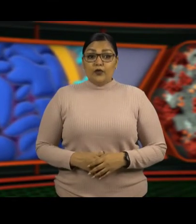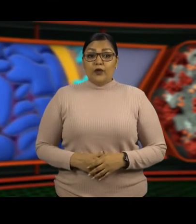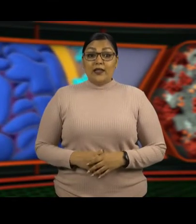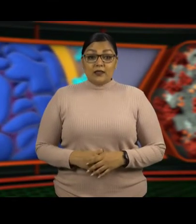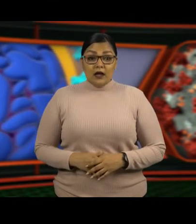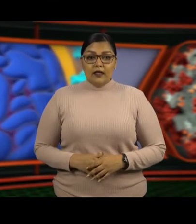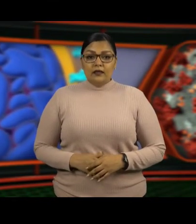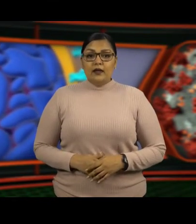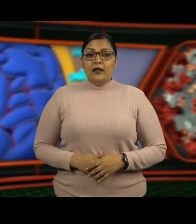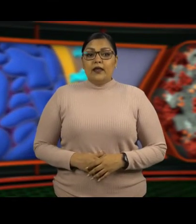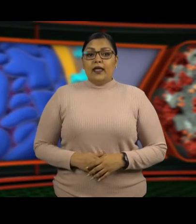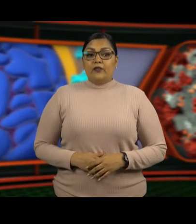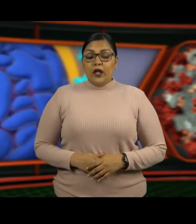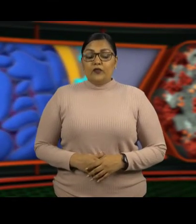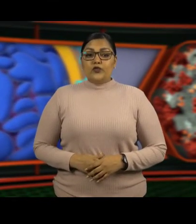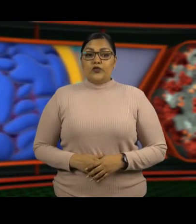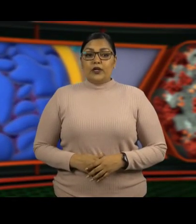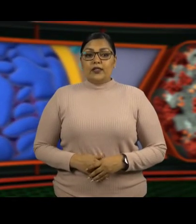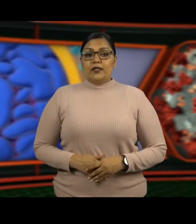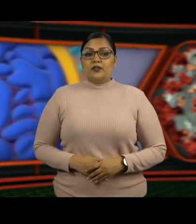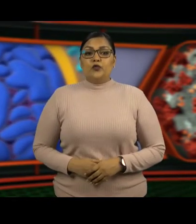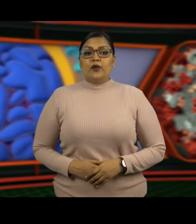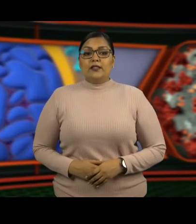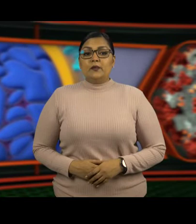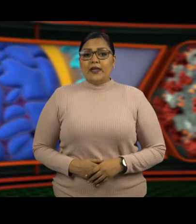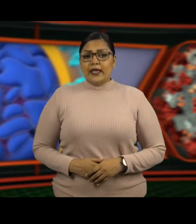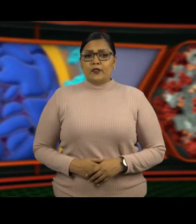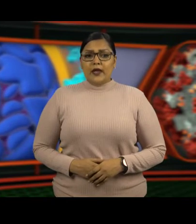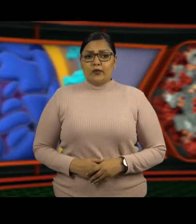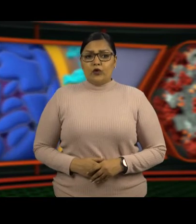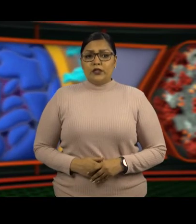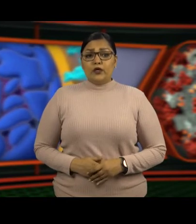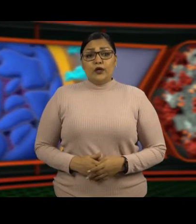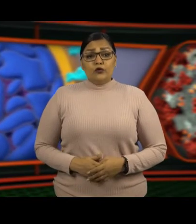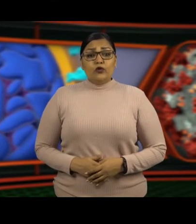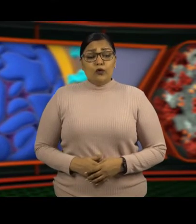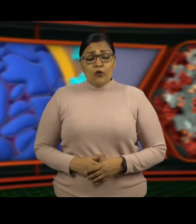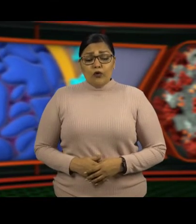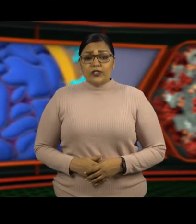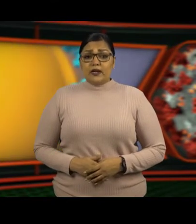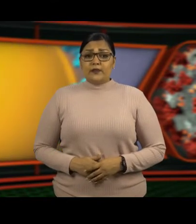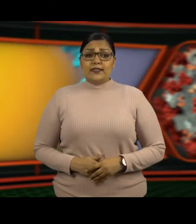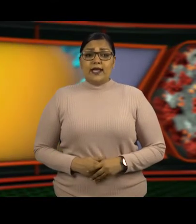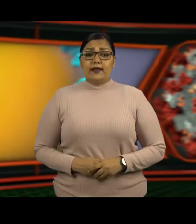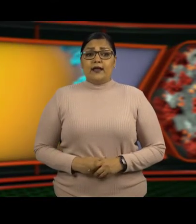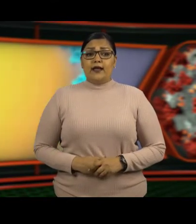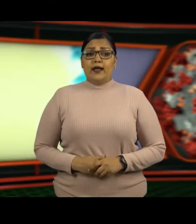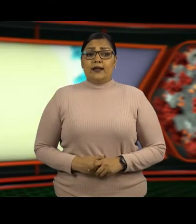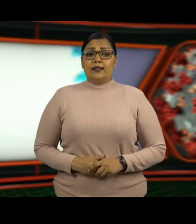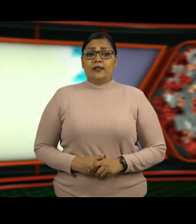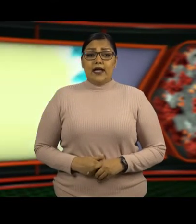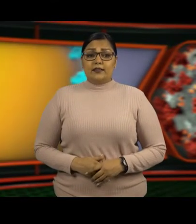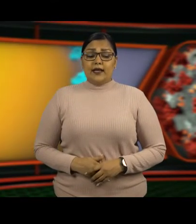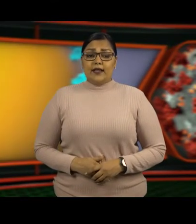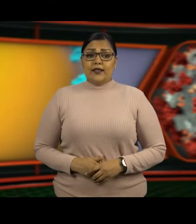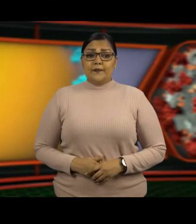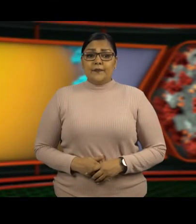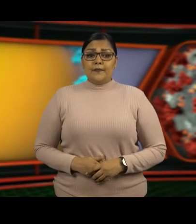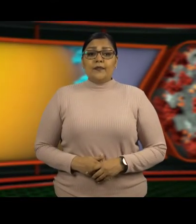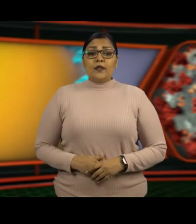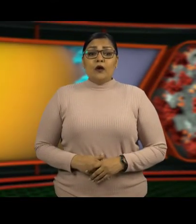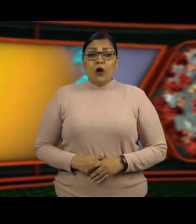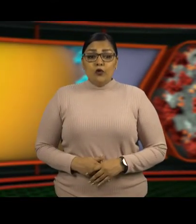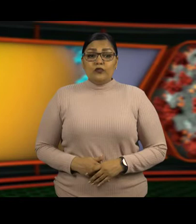wij kunnen met z'n allen er wel voor zorgen dat de situatie beheersbaar wordt door gehoorzaam te zijn aan de